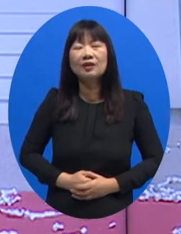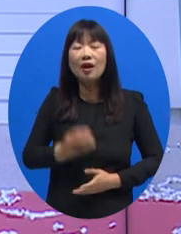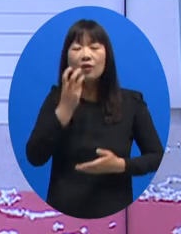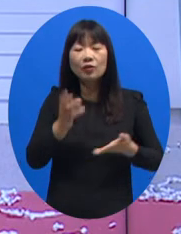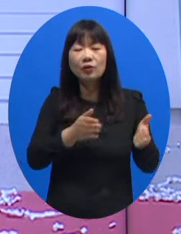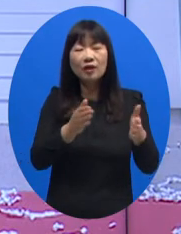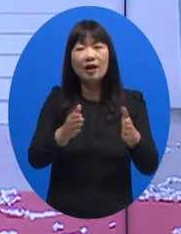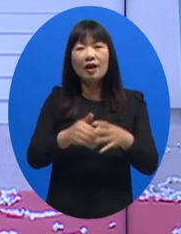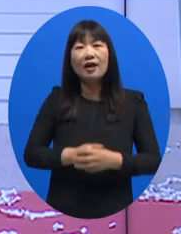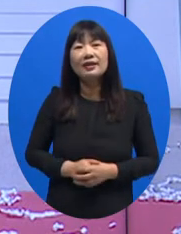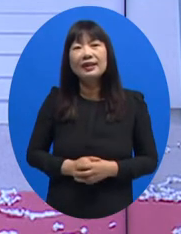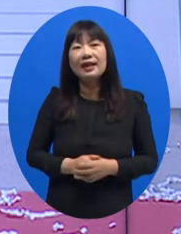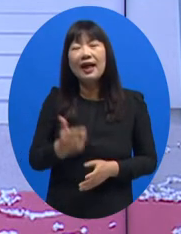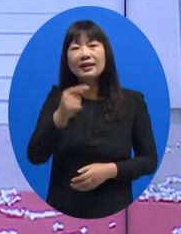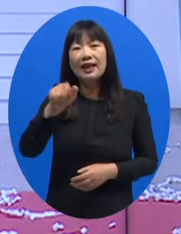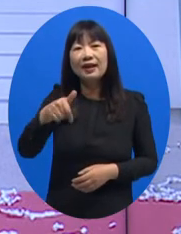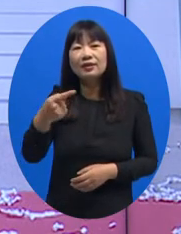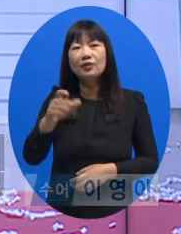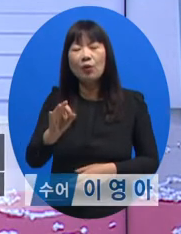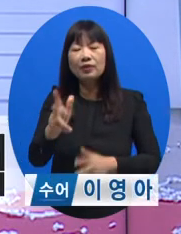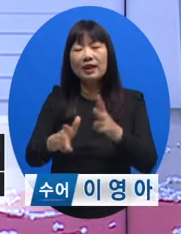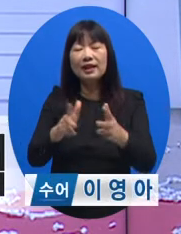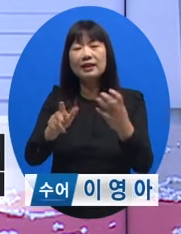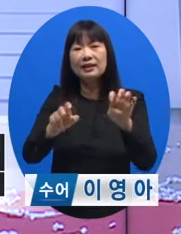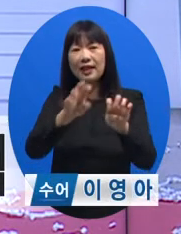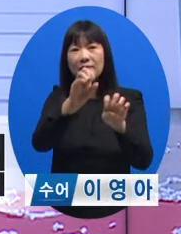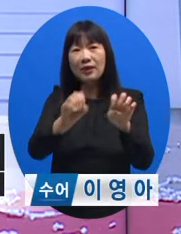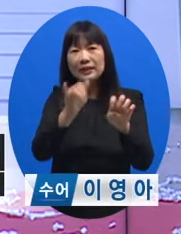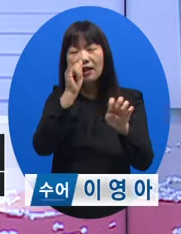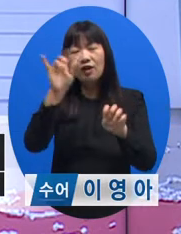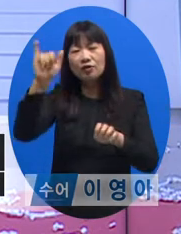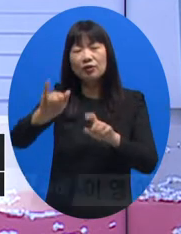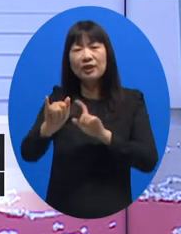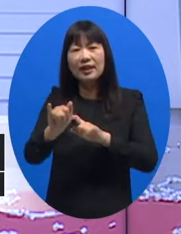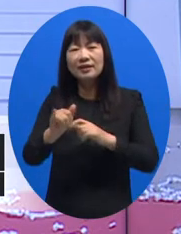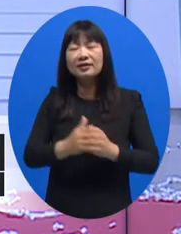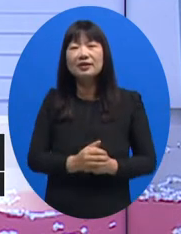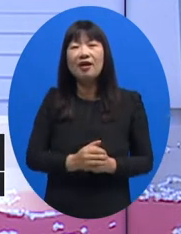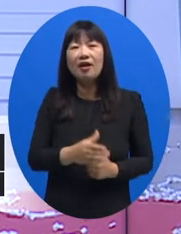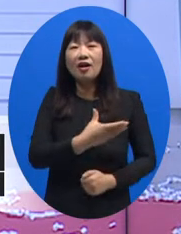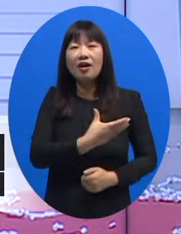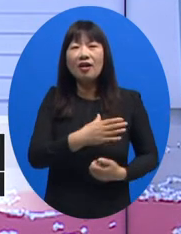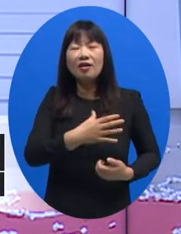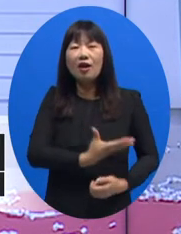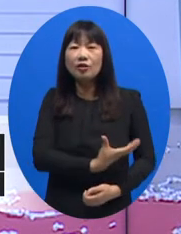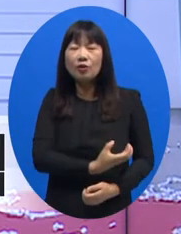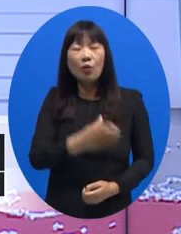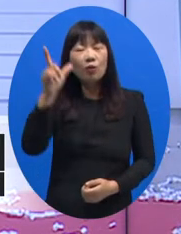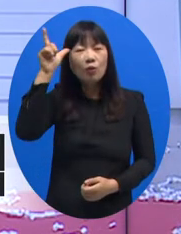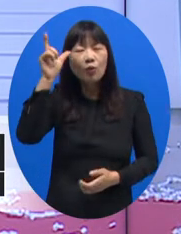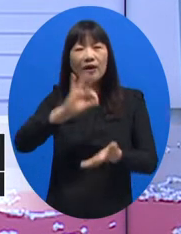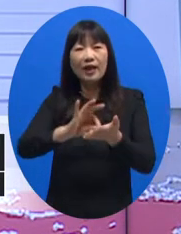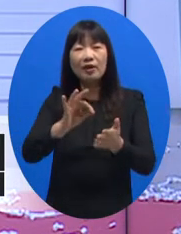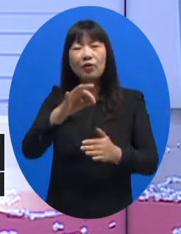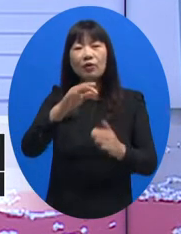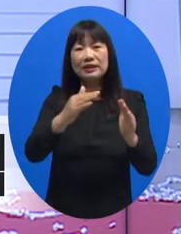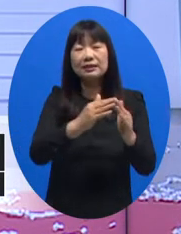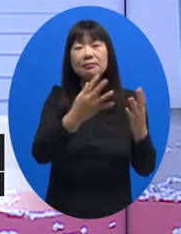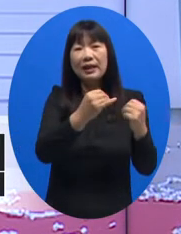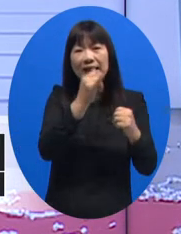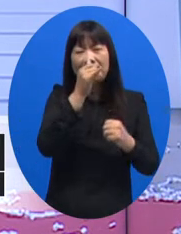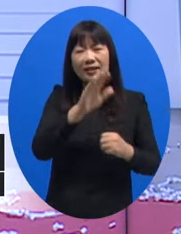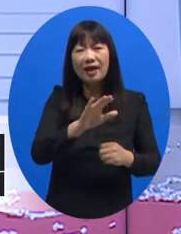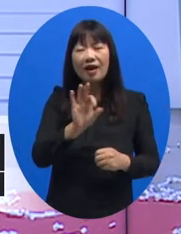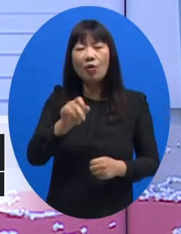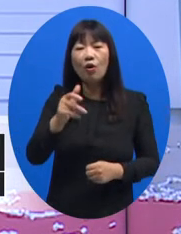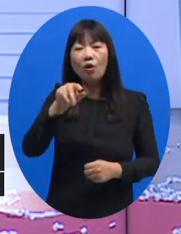경기 료는 낙농 산업의 40% 를 차지할 만큼 전국에서 젖소 사용 농가가 가장 많은데요 많은 원유를